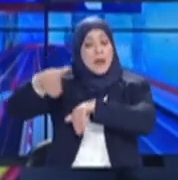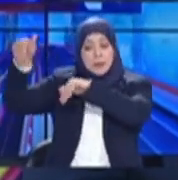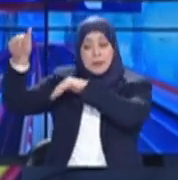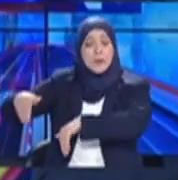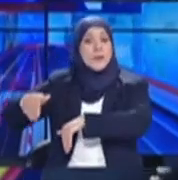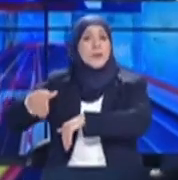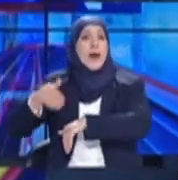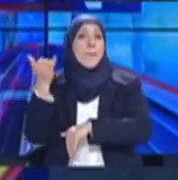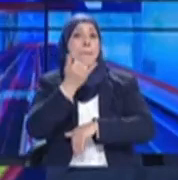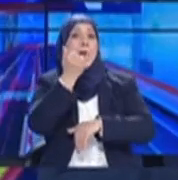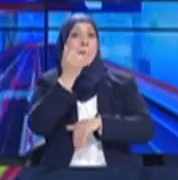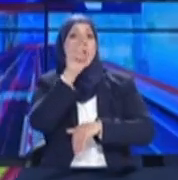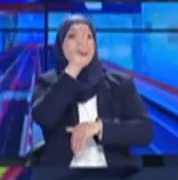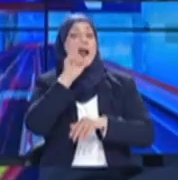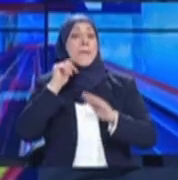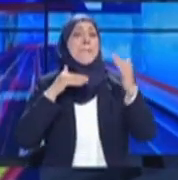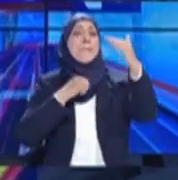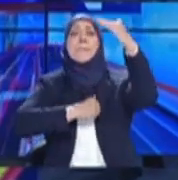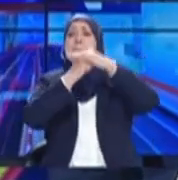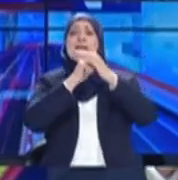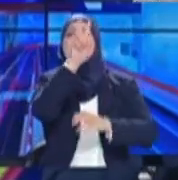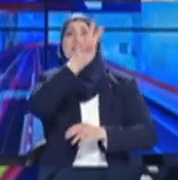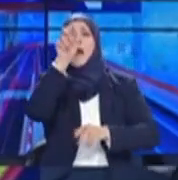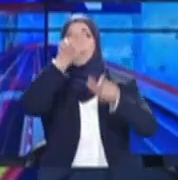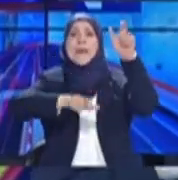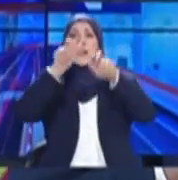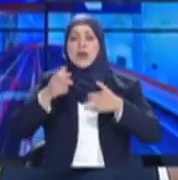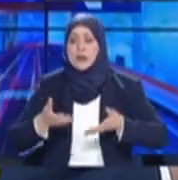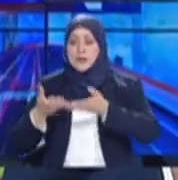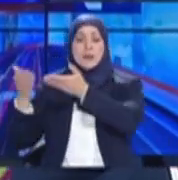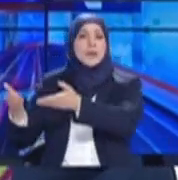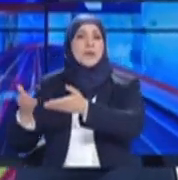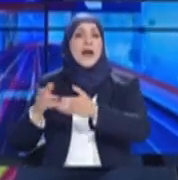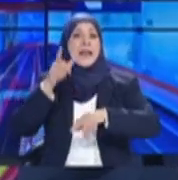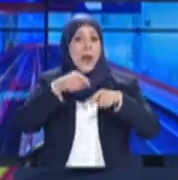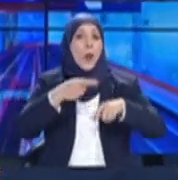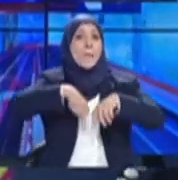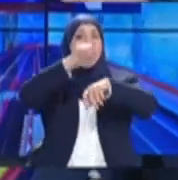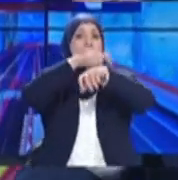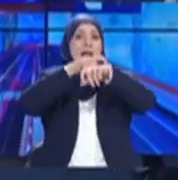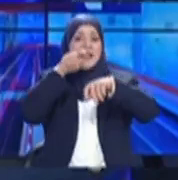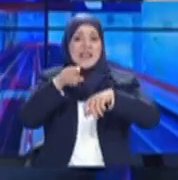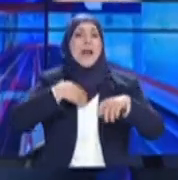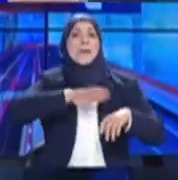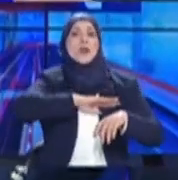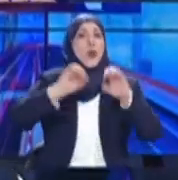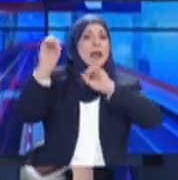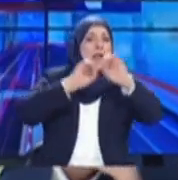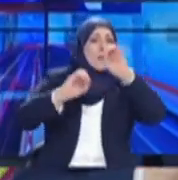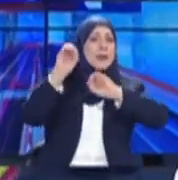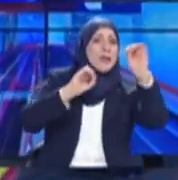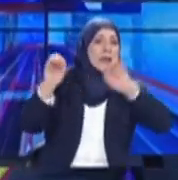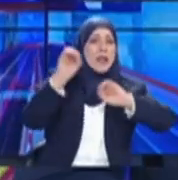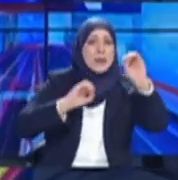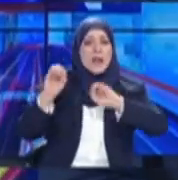شخص وتنظم البلديه واعلن البلديه هي اللي تنظم كيف كيف الموكب هذه بطريقه انه كل مواطن يكون